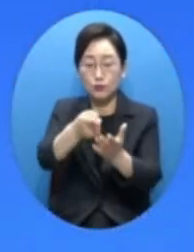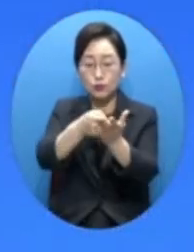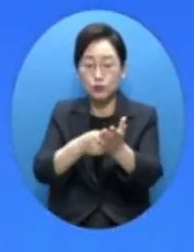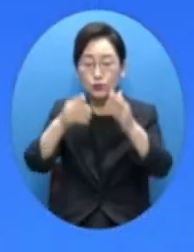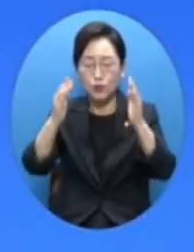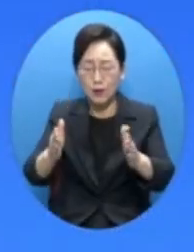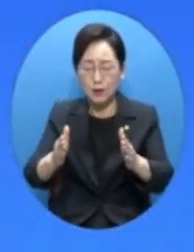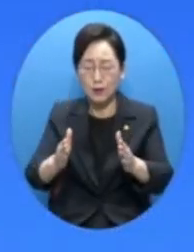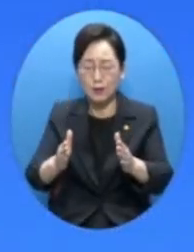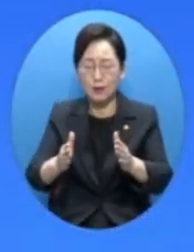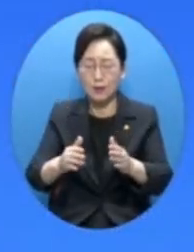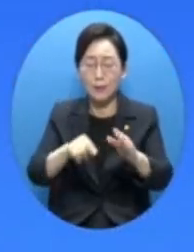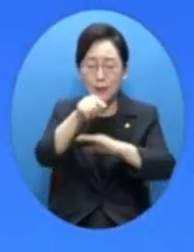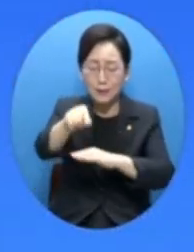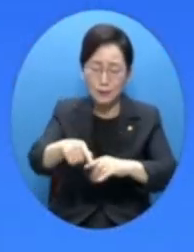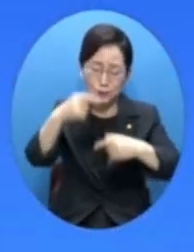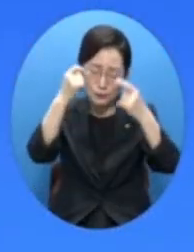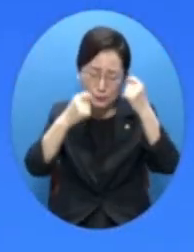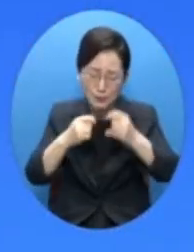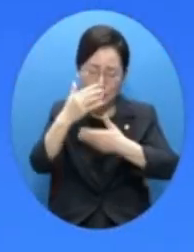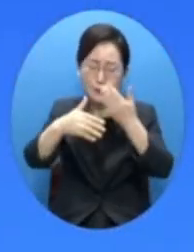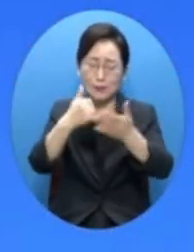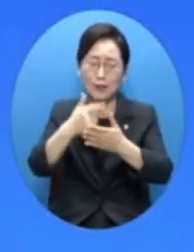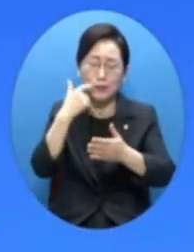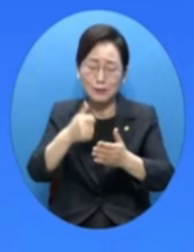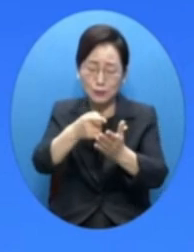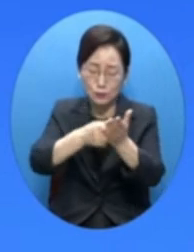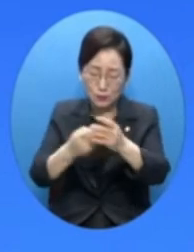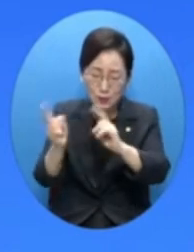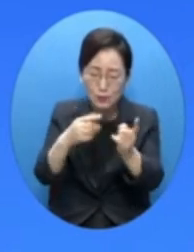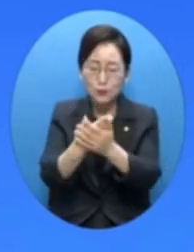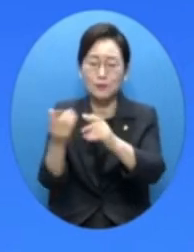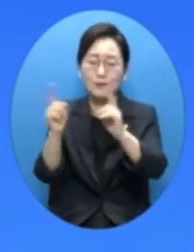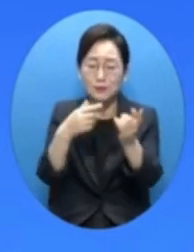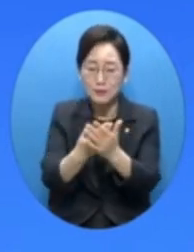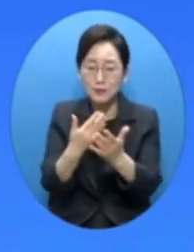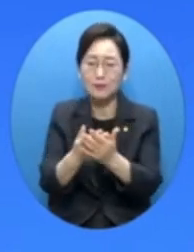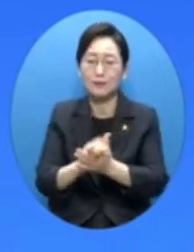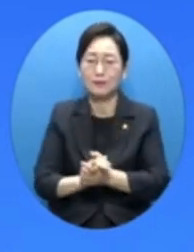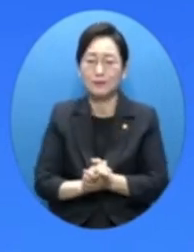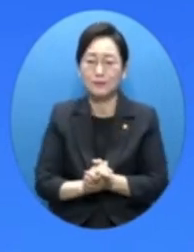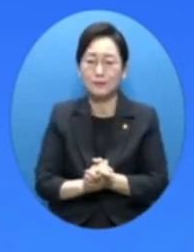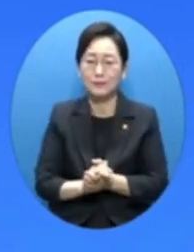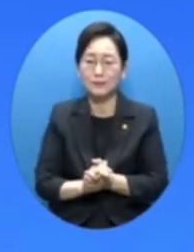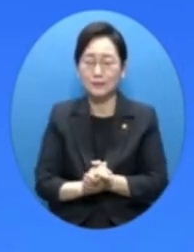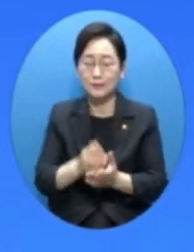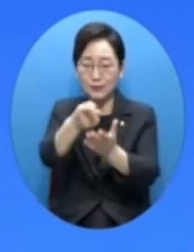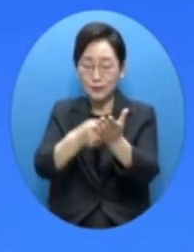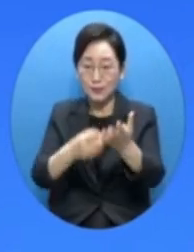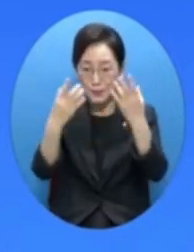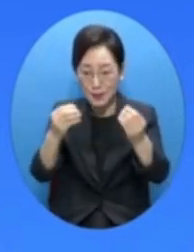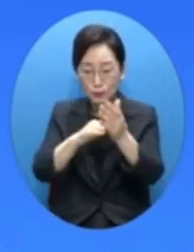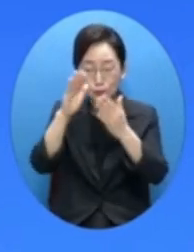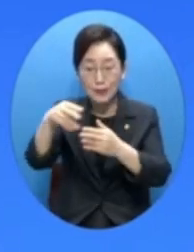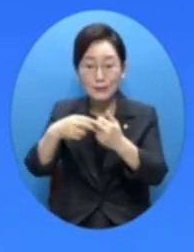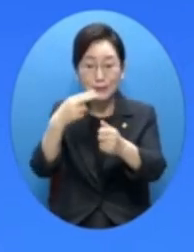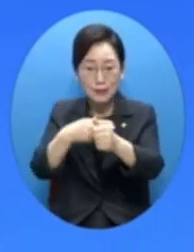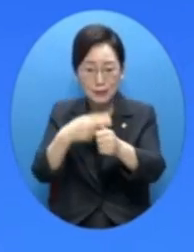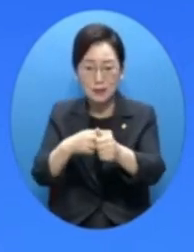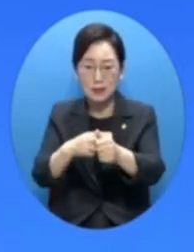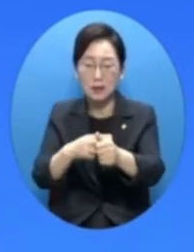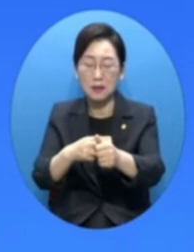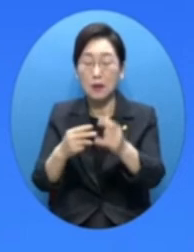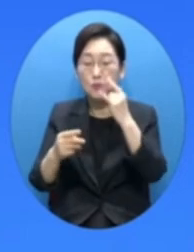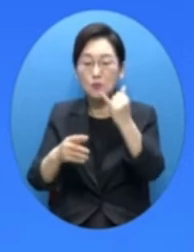동안 눈물로 기도합니다. 하나님 아버지, 이 수술을 통해 하나님께서 이 딸을 살려주옵소서, 살려주옵소서. 술을 마시고 나서 의사가 말을 합니다.